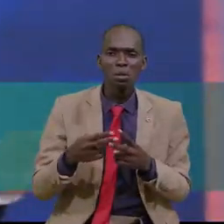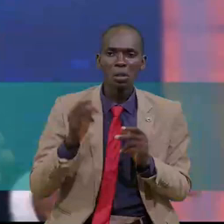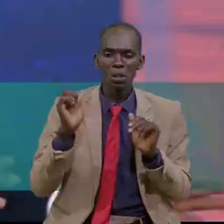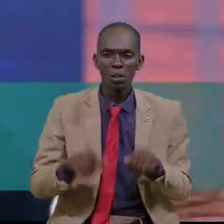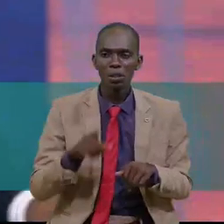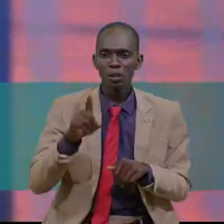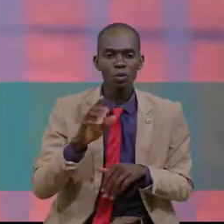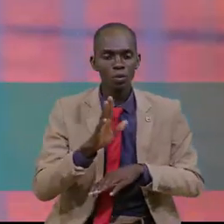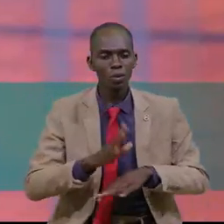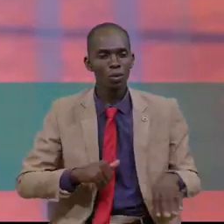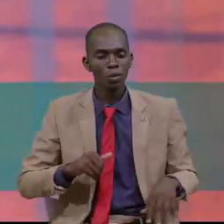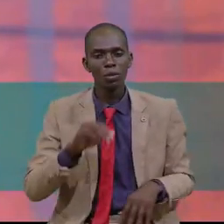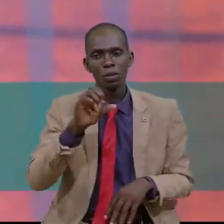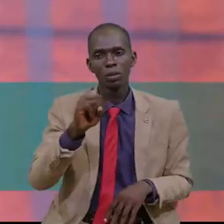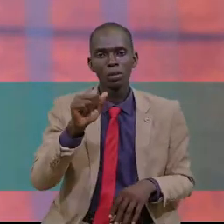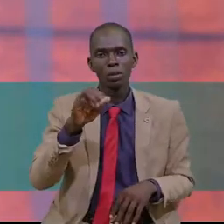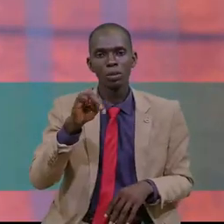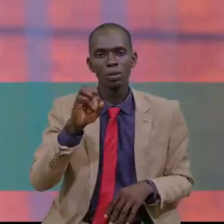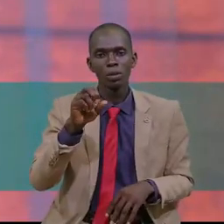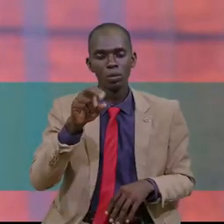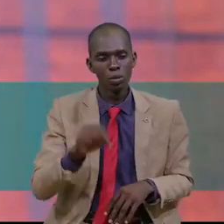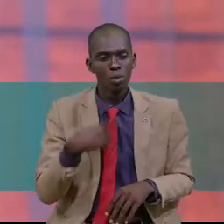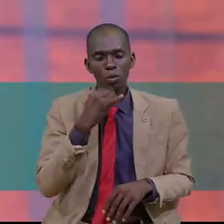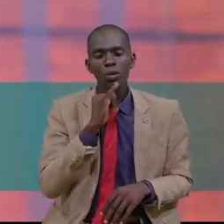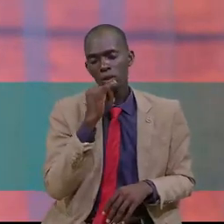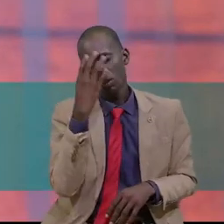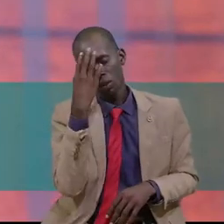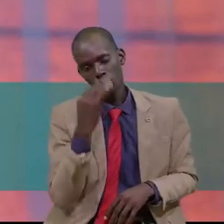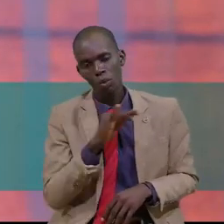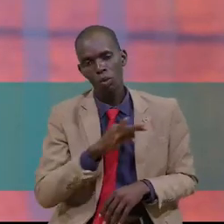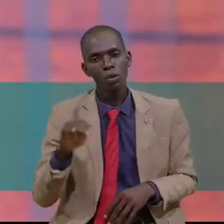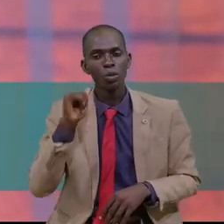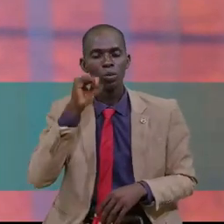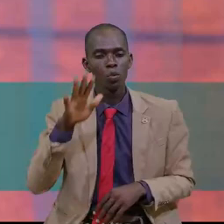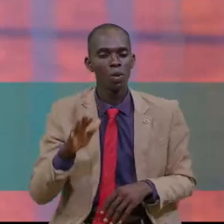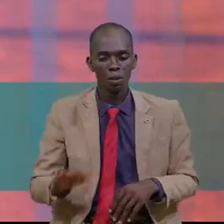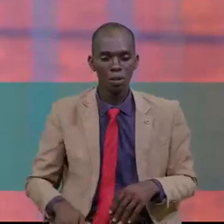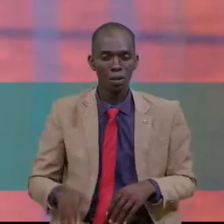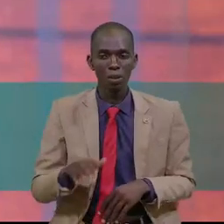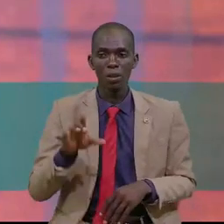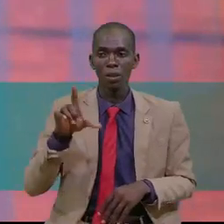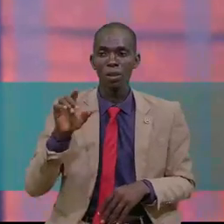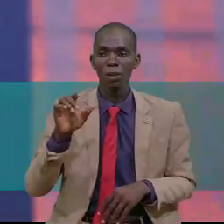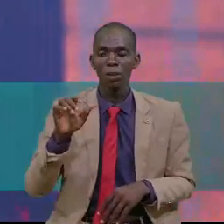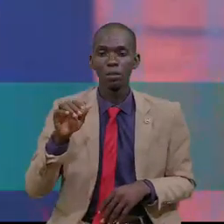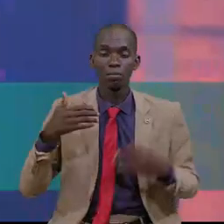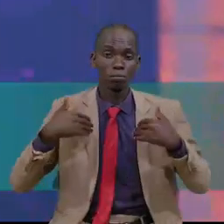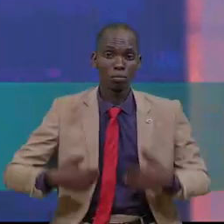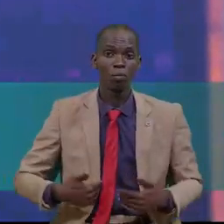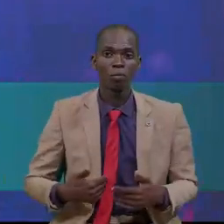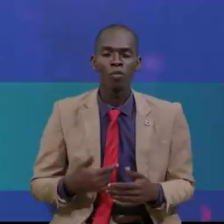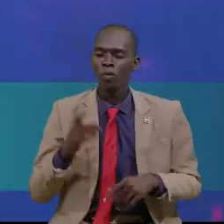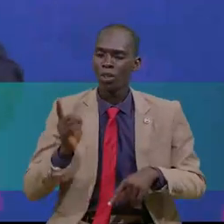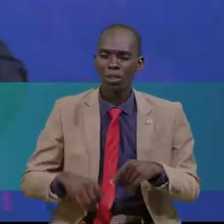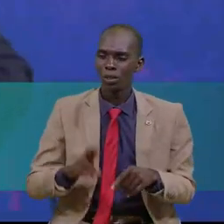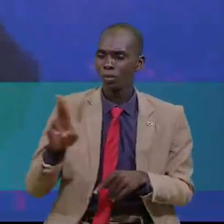pas mettre Samson qui se couche sur les cuisses de Delila. Tu ne peux pas le mettre à part pour un usage